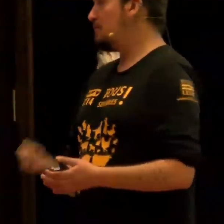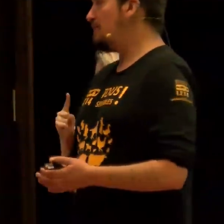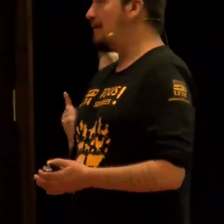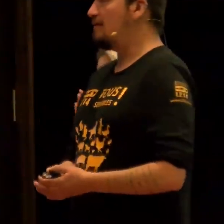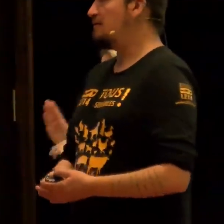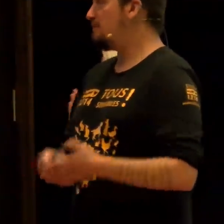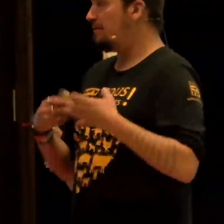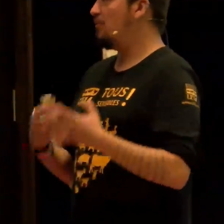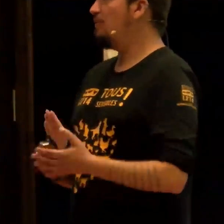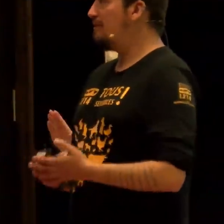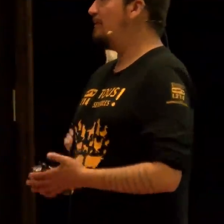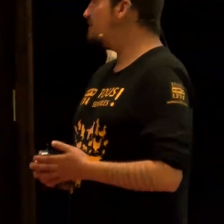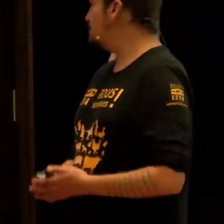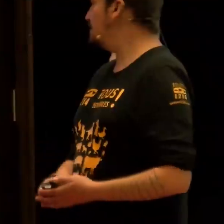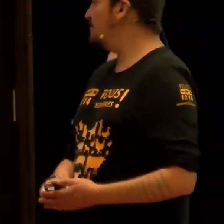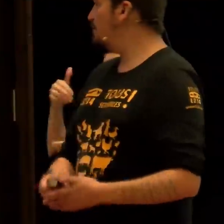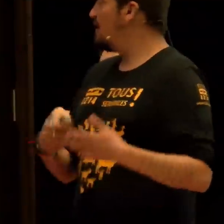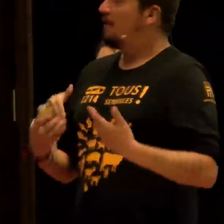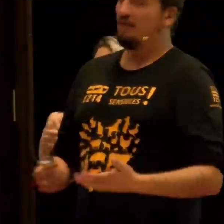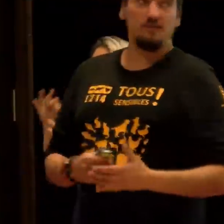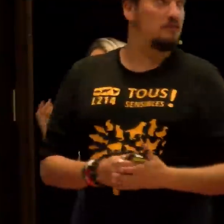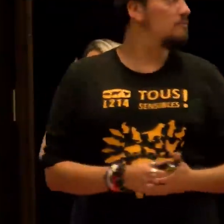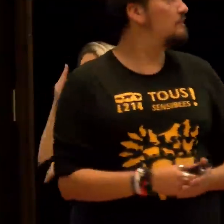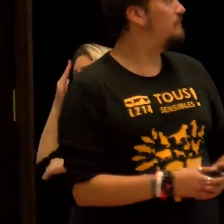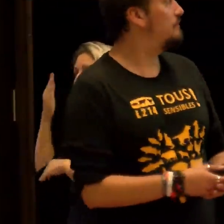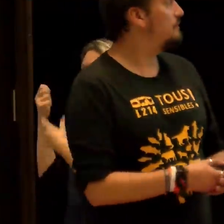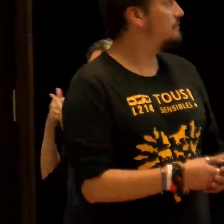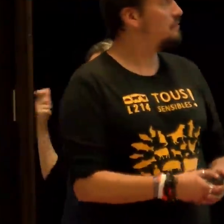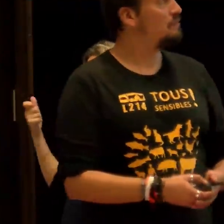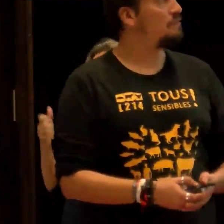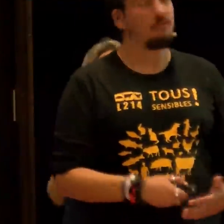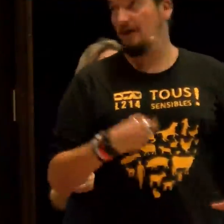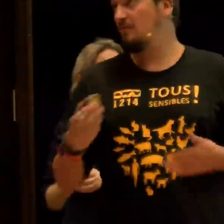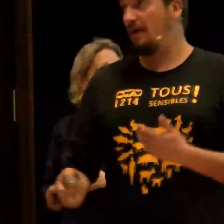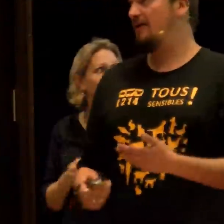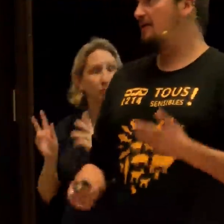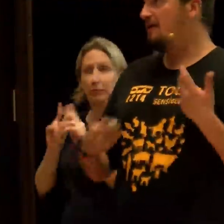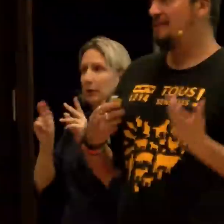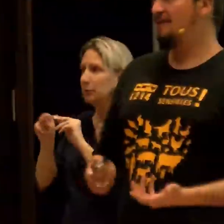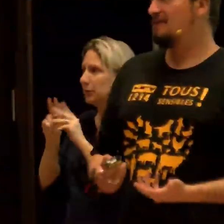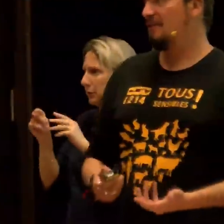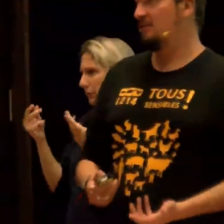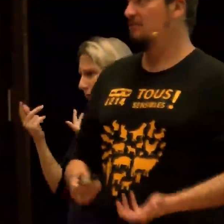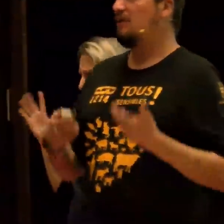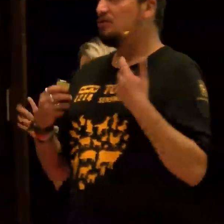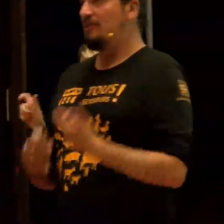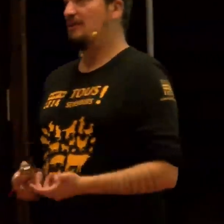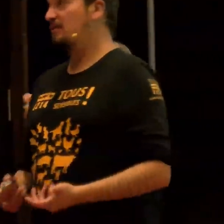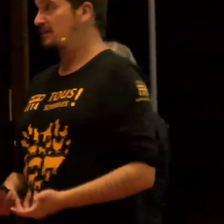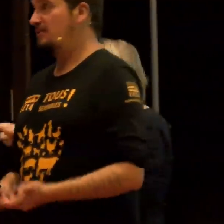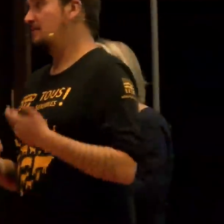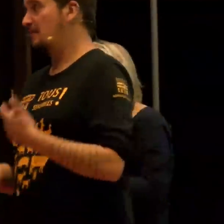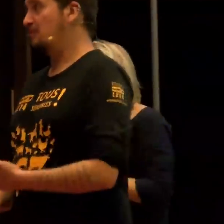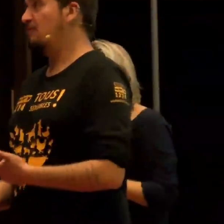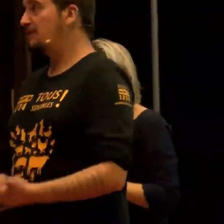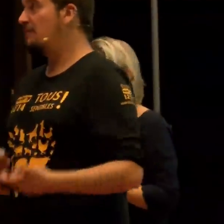ton sur lequel on parle de la question des animaux, et d'essayer de trouver différentes façons d'en parler et d'intéresser les gens, de ne pas se